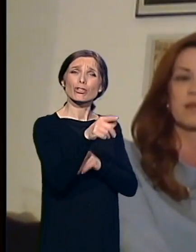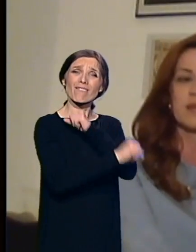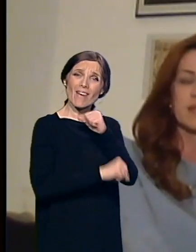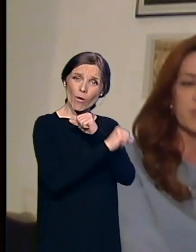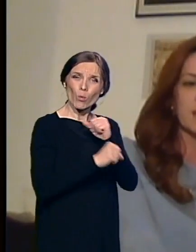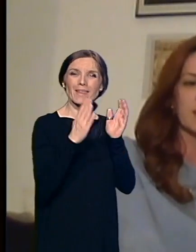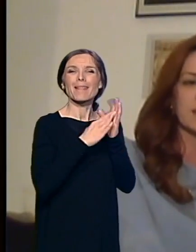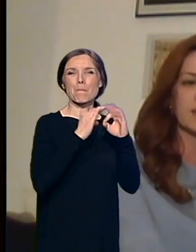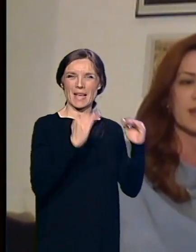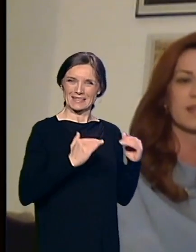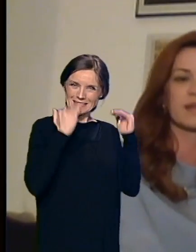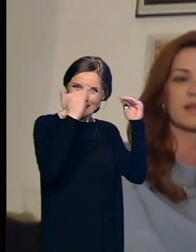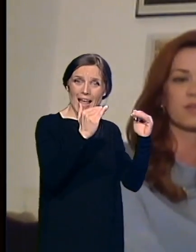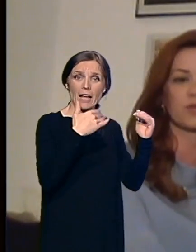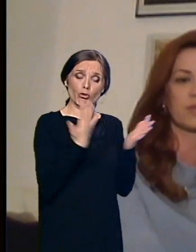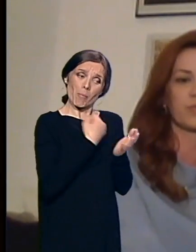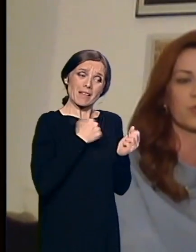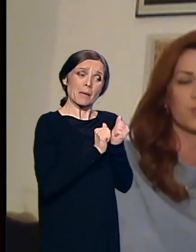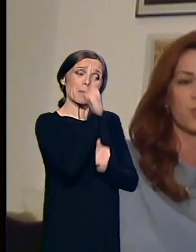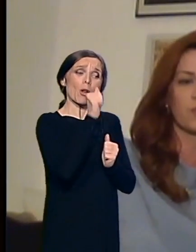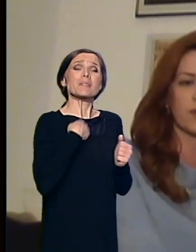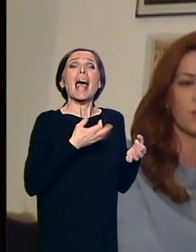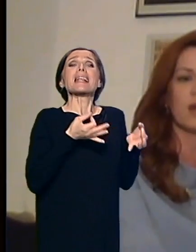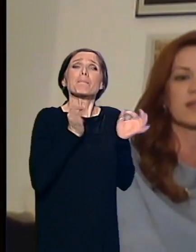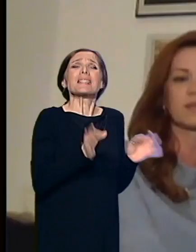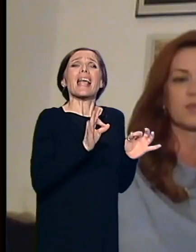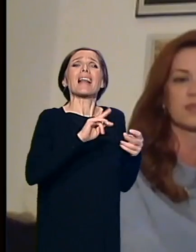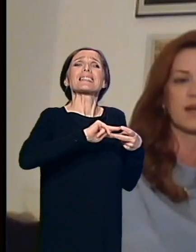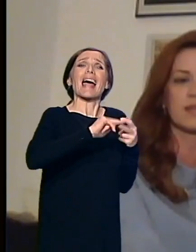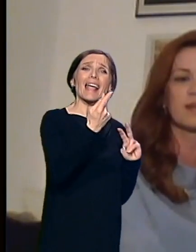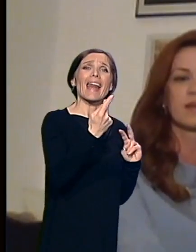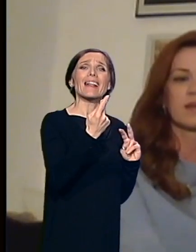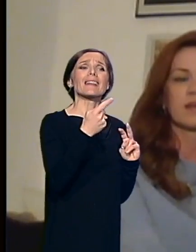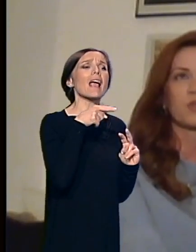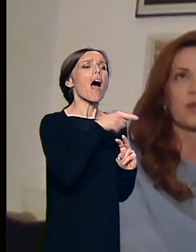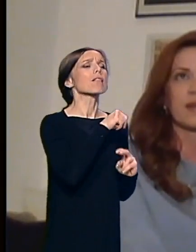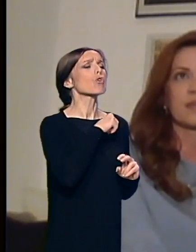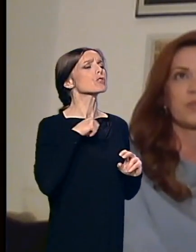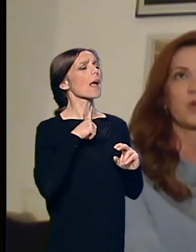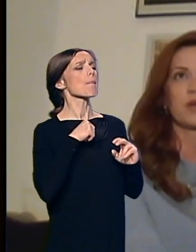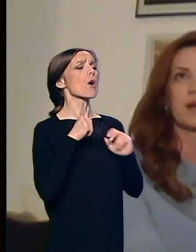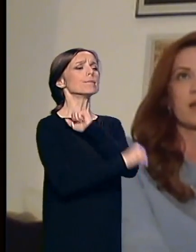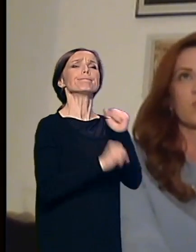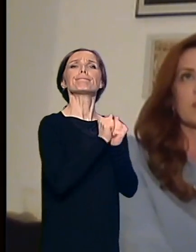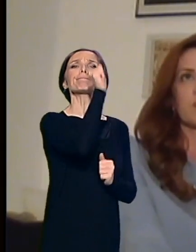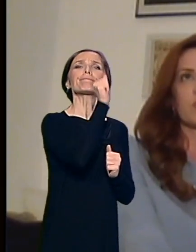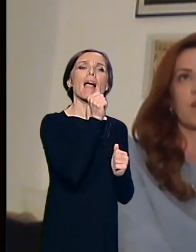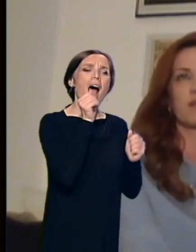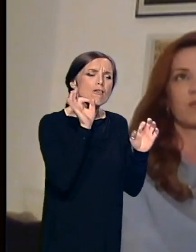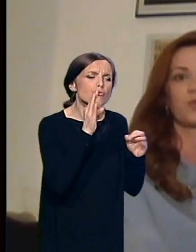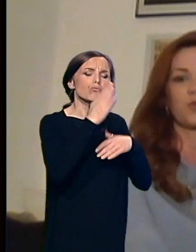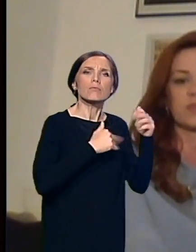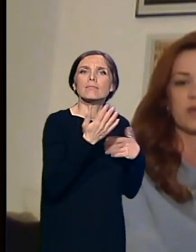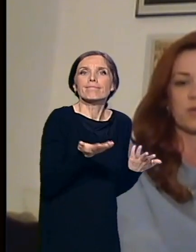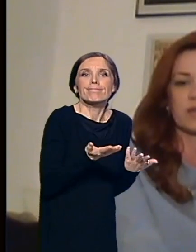zvanje specijalista genetike, ali to nije bilo strukovno nego akademsko znanje i to je negde bio kraj usavršavanja